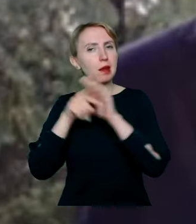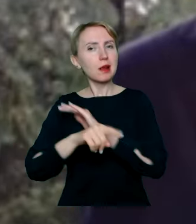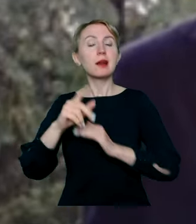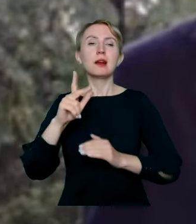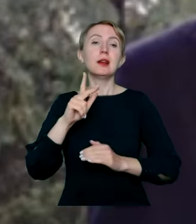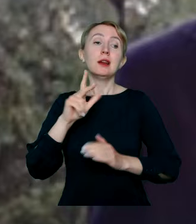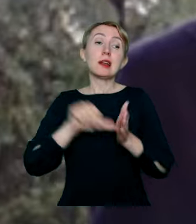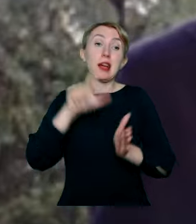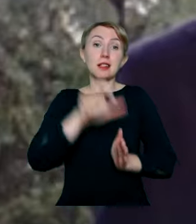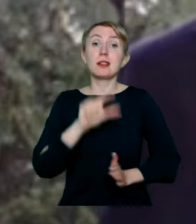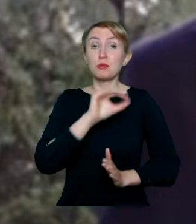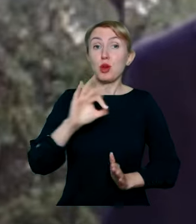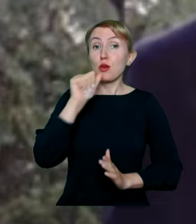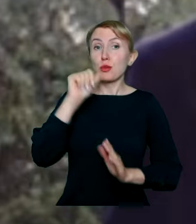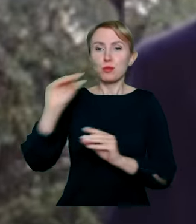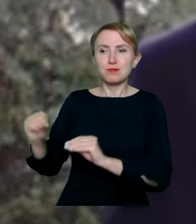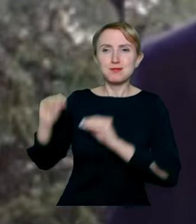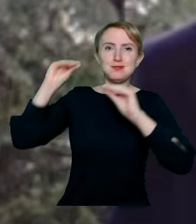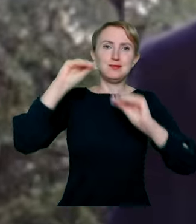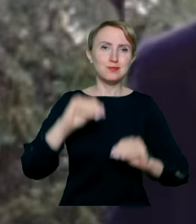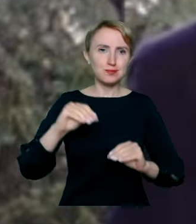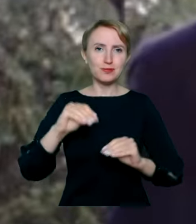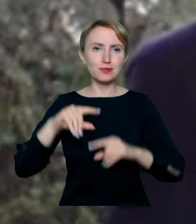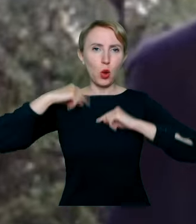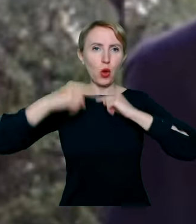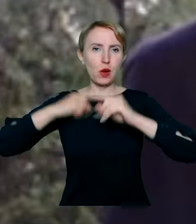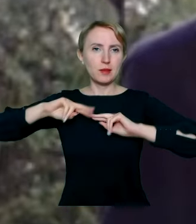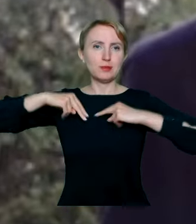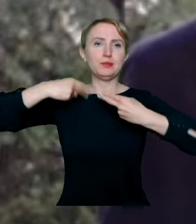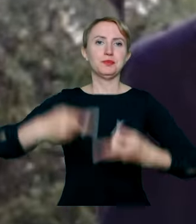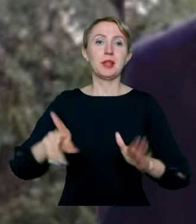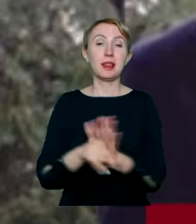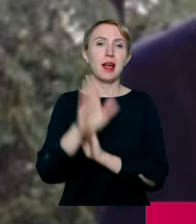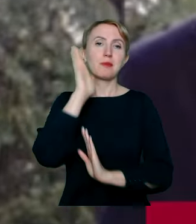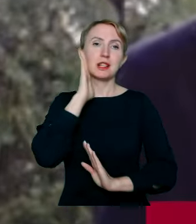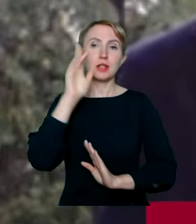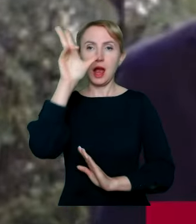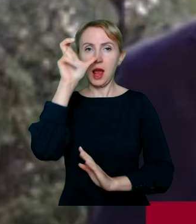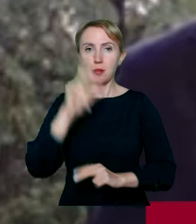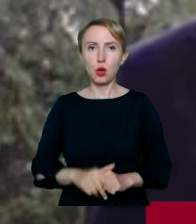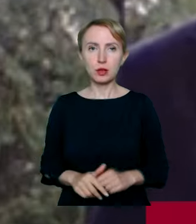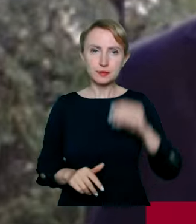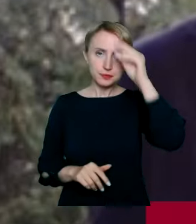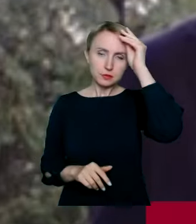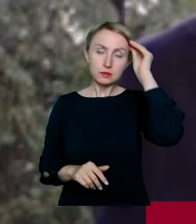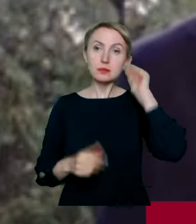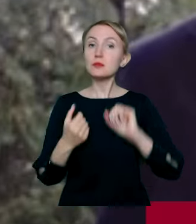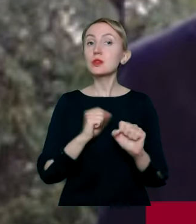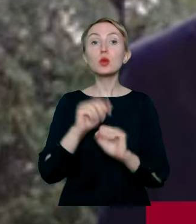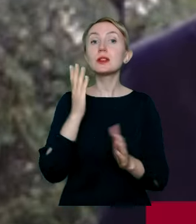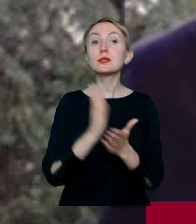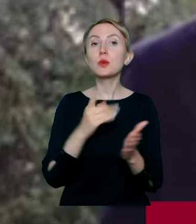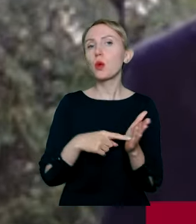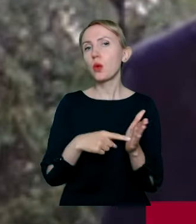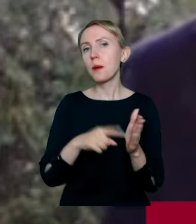próbuje przenieść przez kolejne pokolenia dla mieszkańców Elbląga. Nie chodzi bowiem w tym przypadku, nie chodzi jednak w tym przypadku